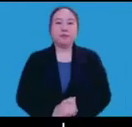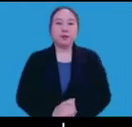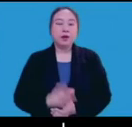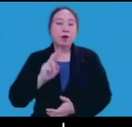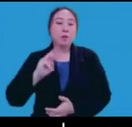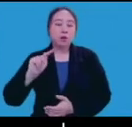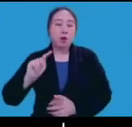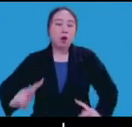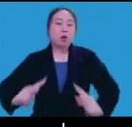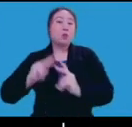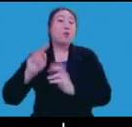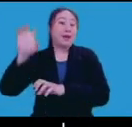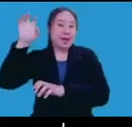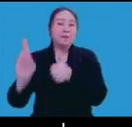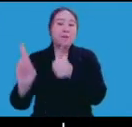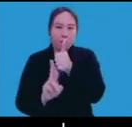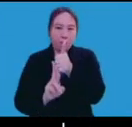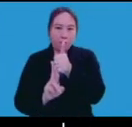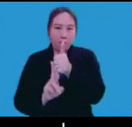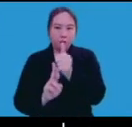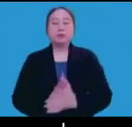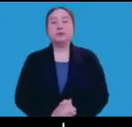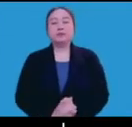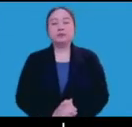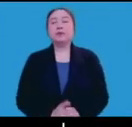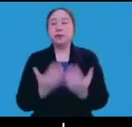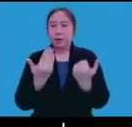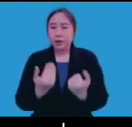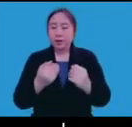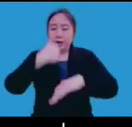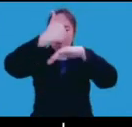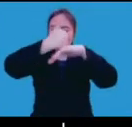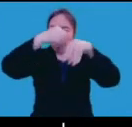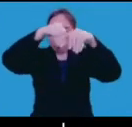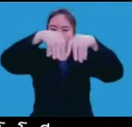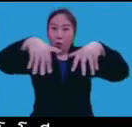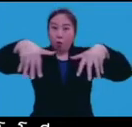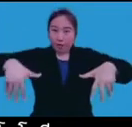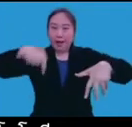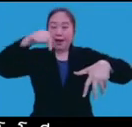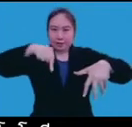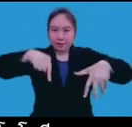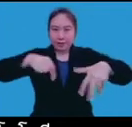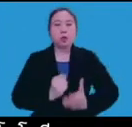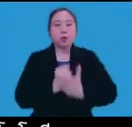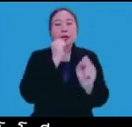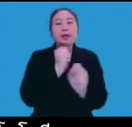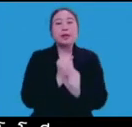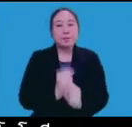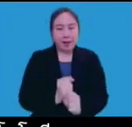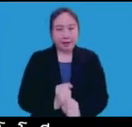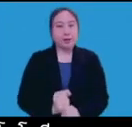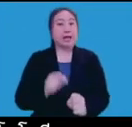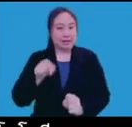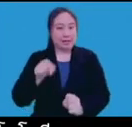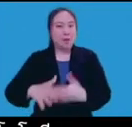มนตรีว่าการกระทรวงมหาดไทยเราเป็นรองประธานด้วยนะคะเพราะฉะนั้นนะคะจากโครงสร้างนี้แล้วค่ะก็จะเป็นโครงสร้างที่จะขับเคลื่อนงาน